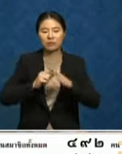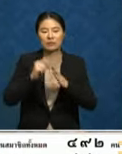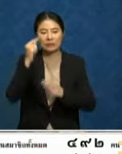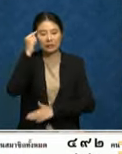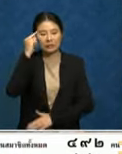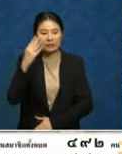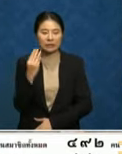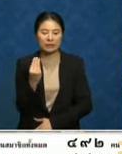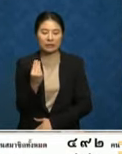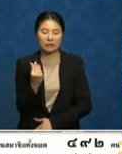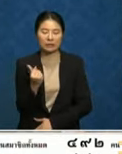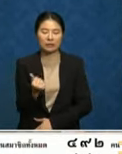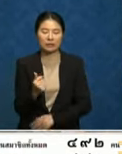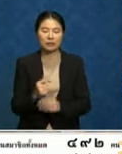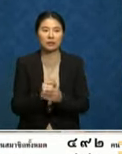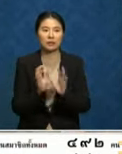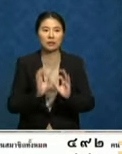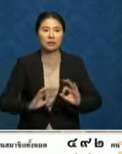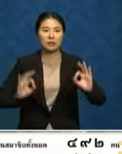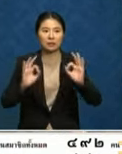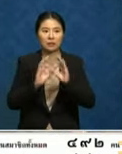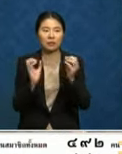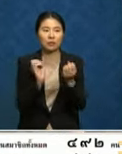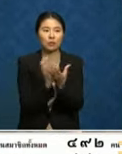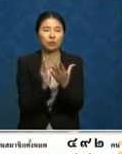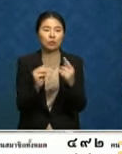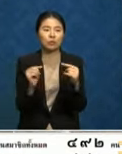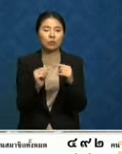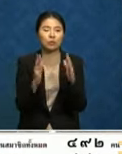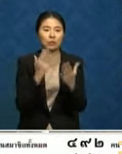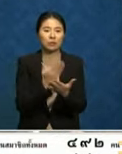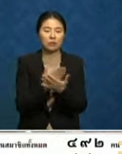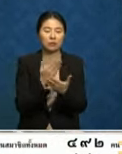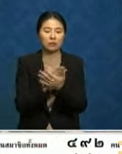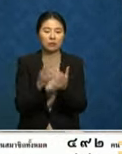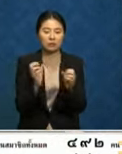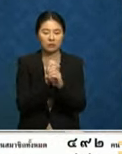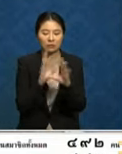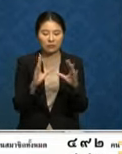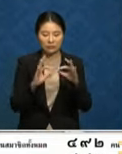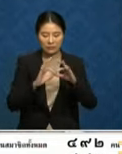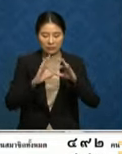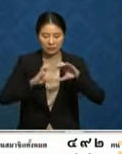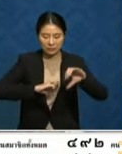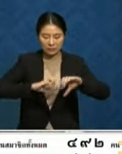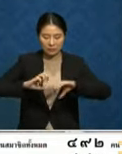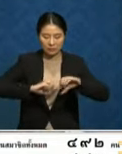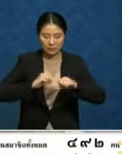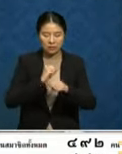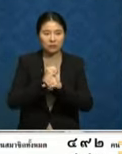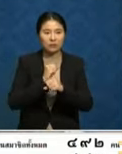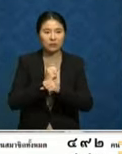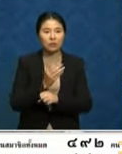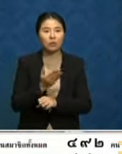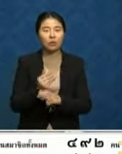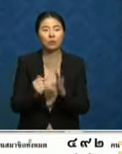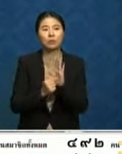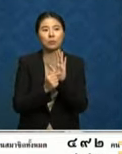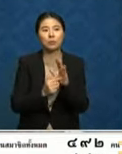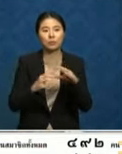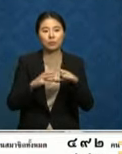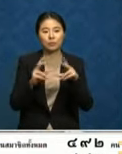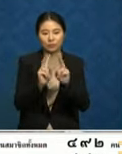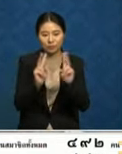คอบโดยคำนึงถึงผลกระทบทางการเงินและความโ่งใสในการบริหารจัดการผมจึงขอเสนอให้คณะ